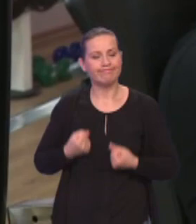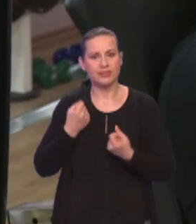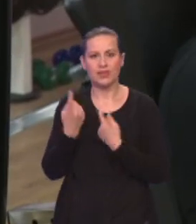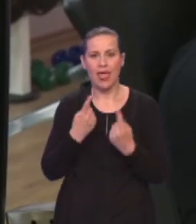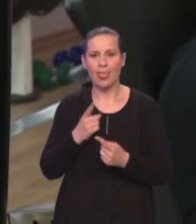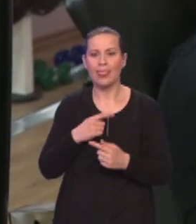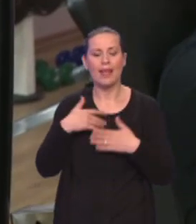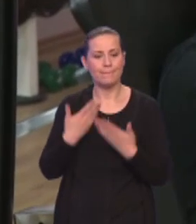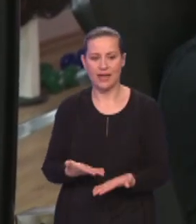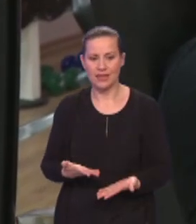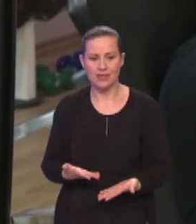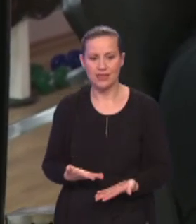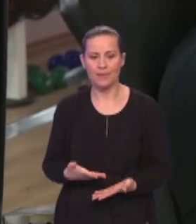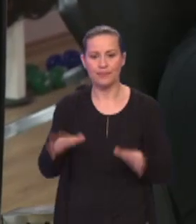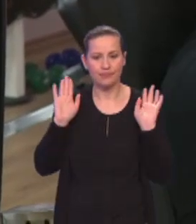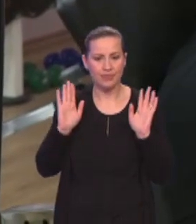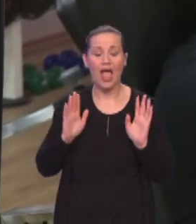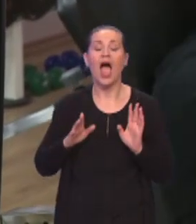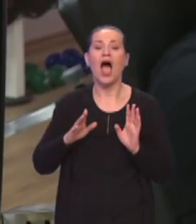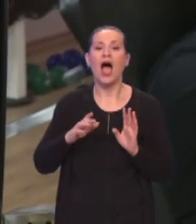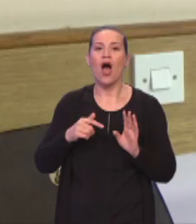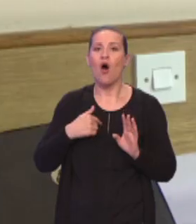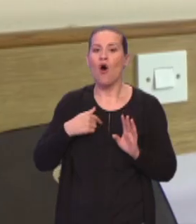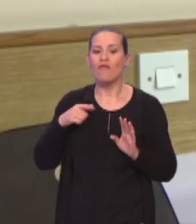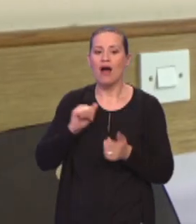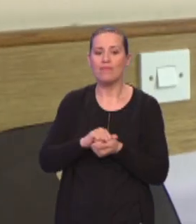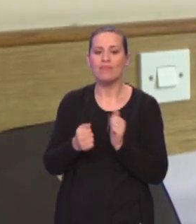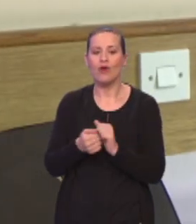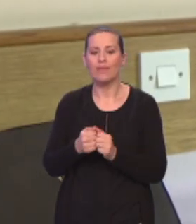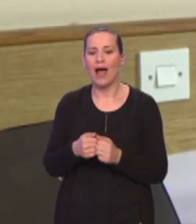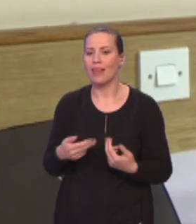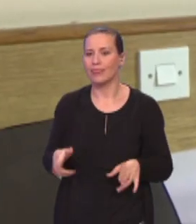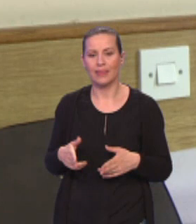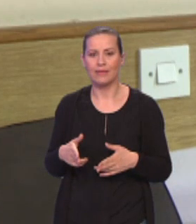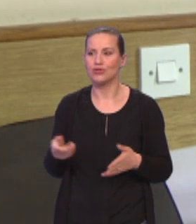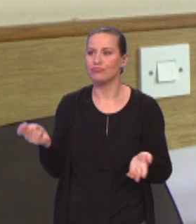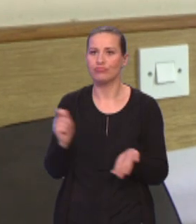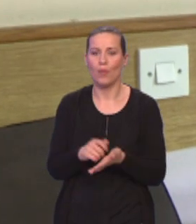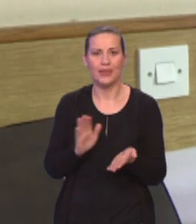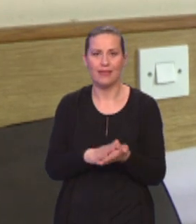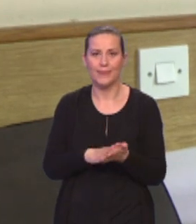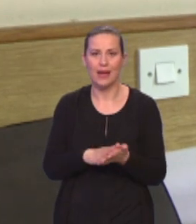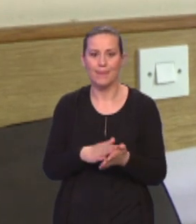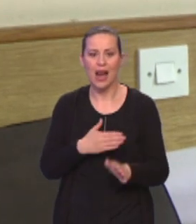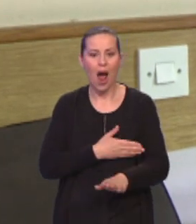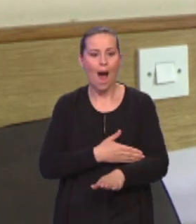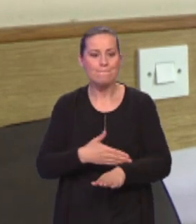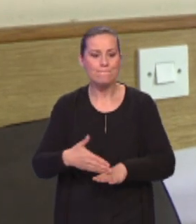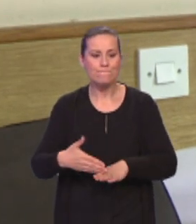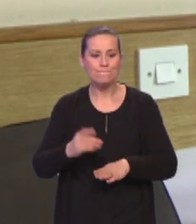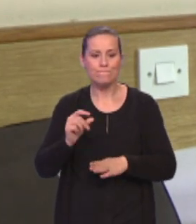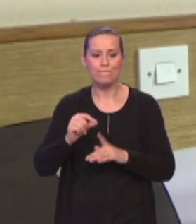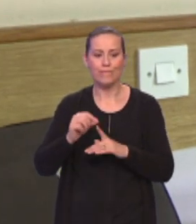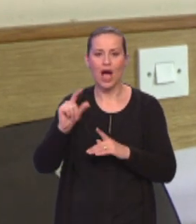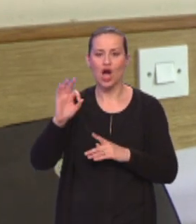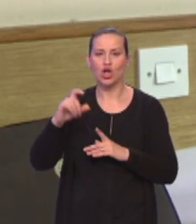onda kreće borba i onda mi shvatimo da je nama to nedostižno. Da mi ne možemo baš kupiti protezu koja vrijedi 500.000